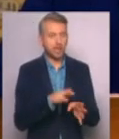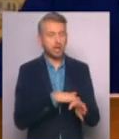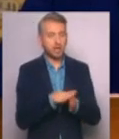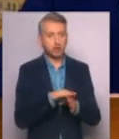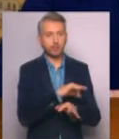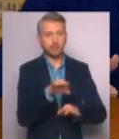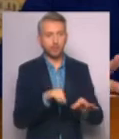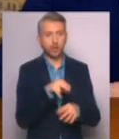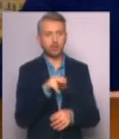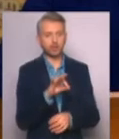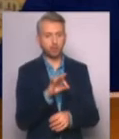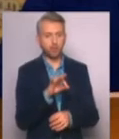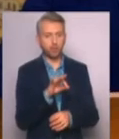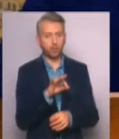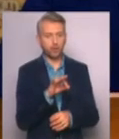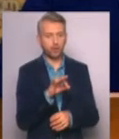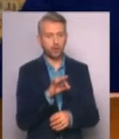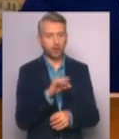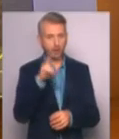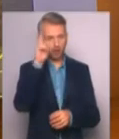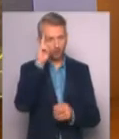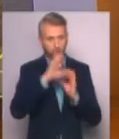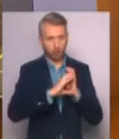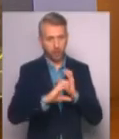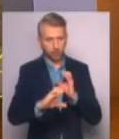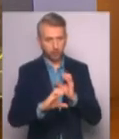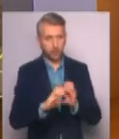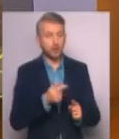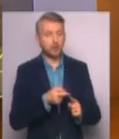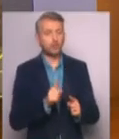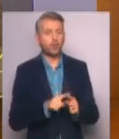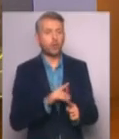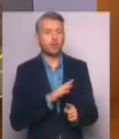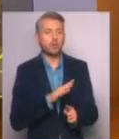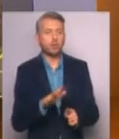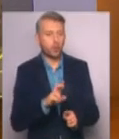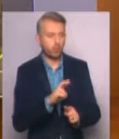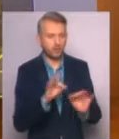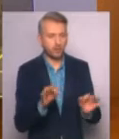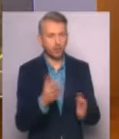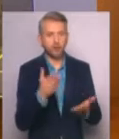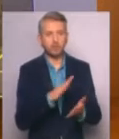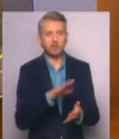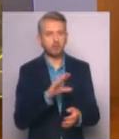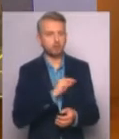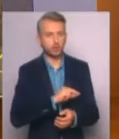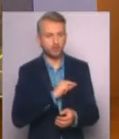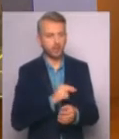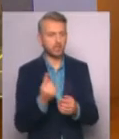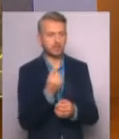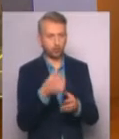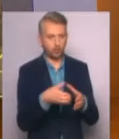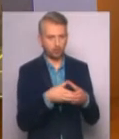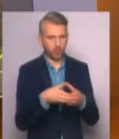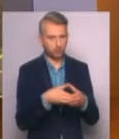проєкт по гілці колектора. Це б не відбулося б ніколи, якби не працювали б єдиною командою.